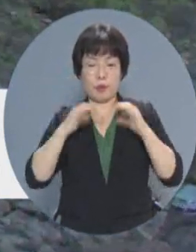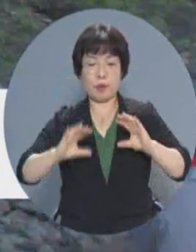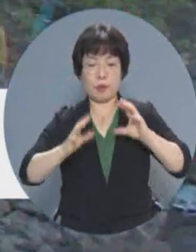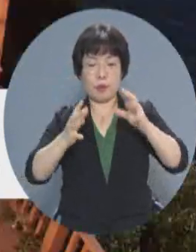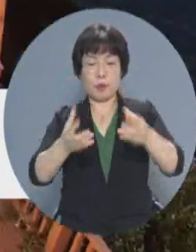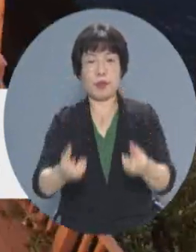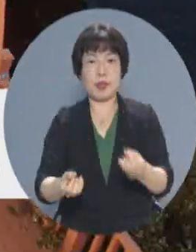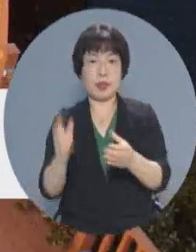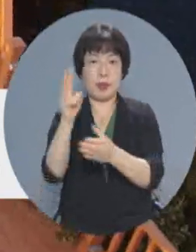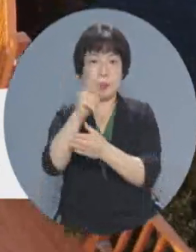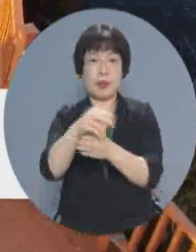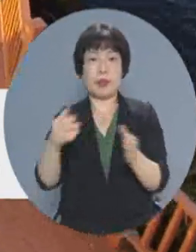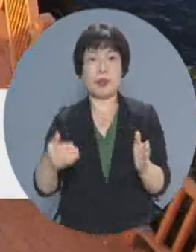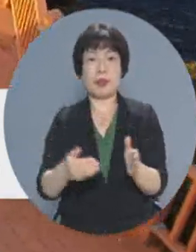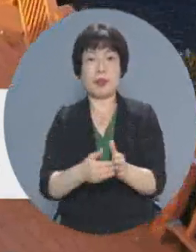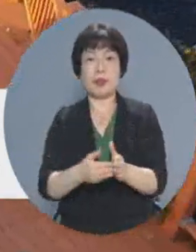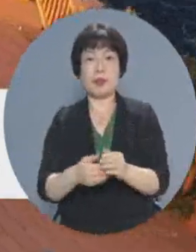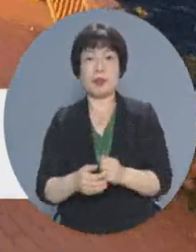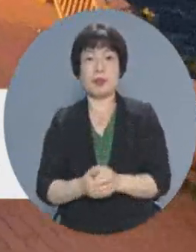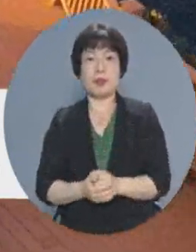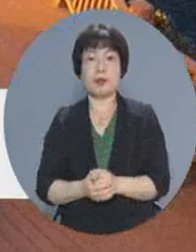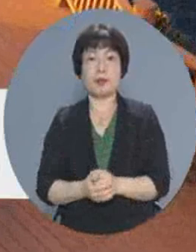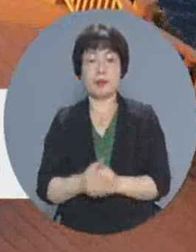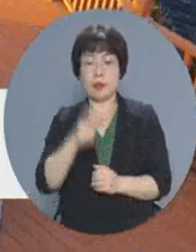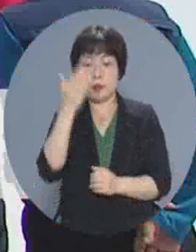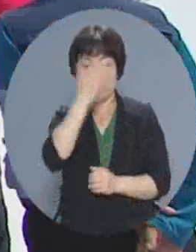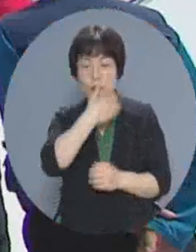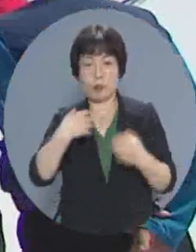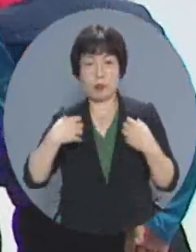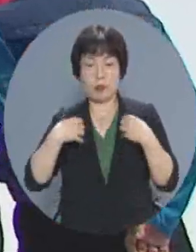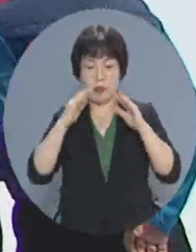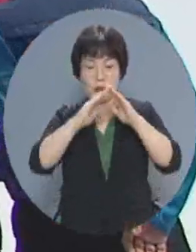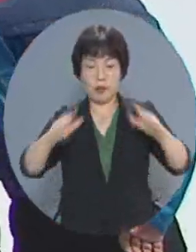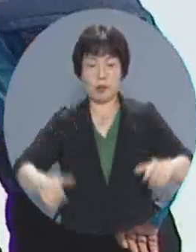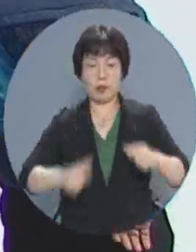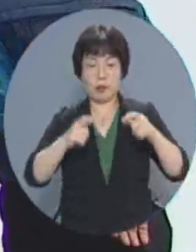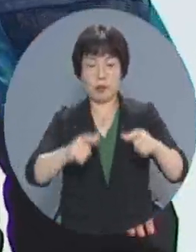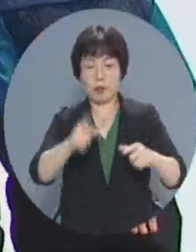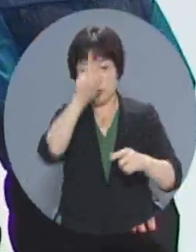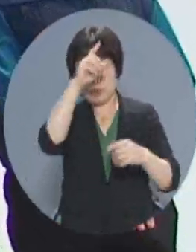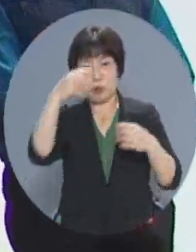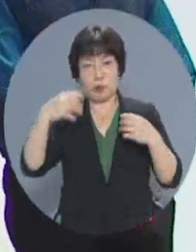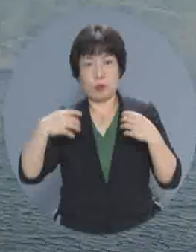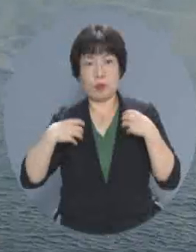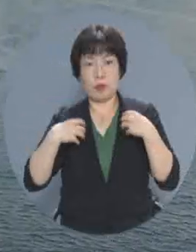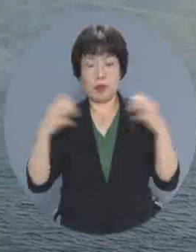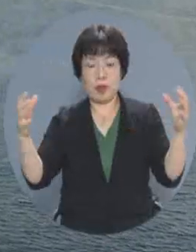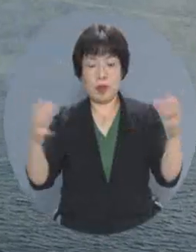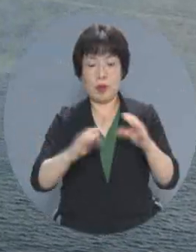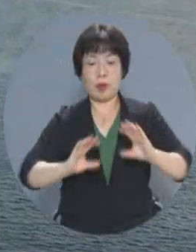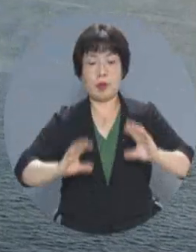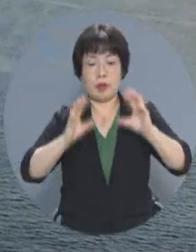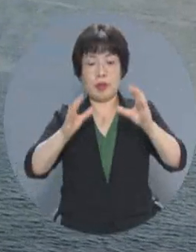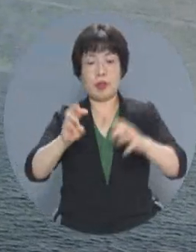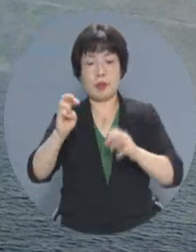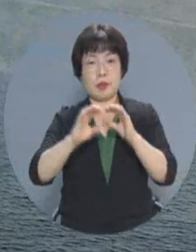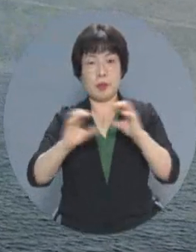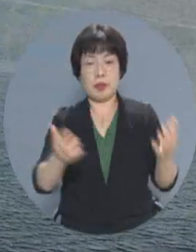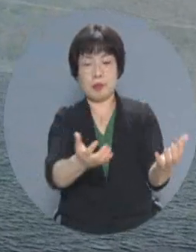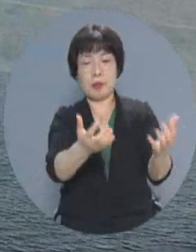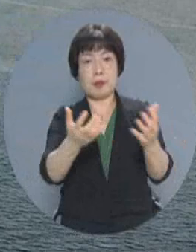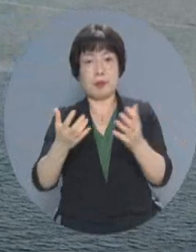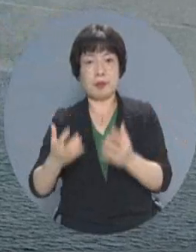개최 승인을 받았습니다. 이로써 여수시는 전라남도 정부 부처와 함께 전 세계 30여 개국을